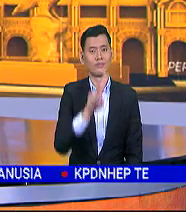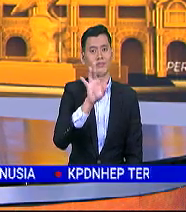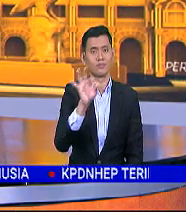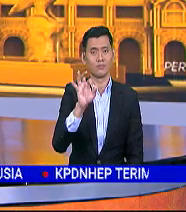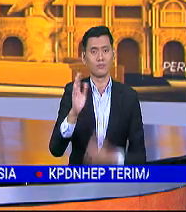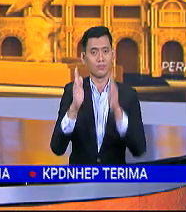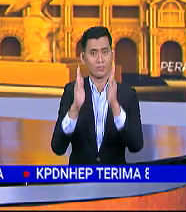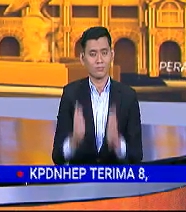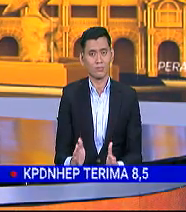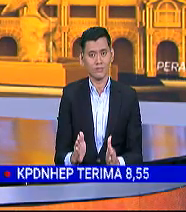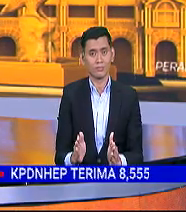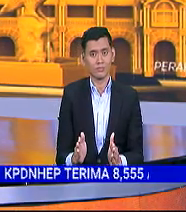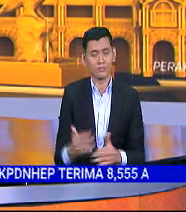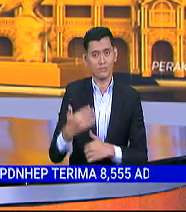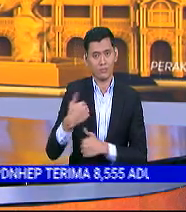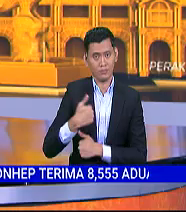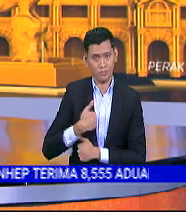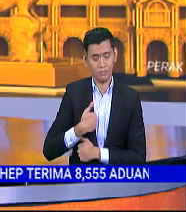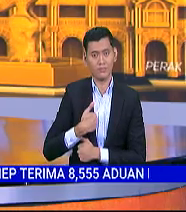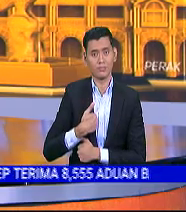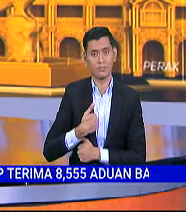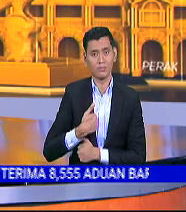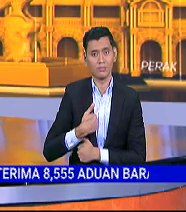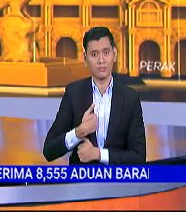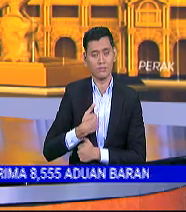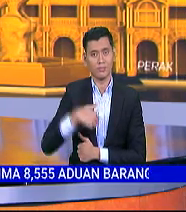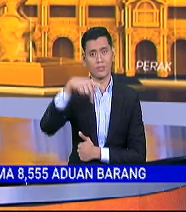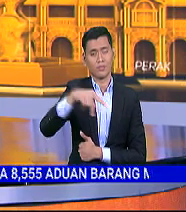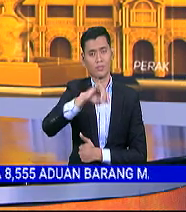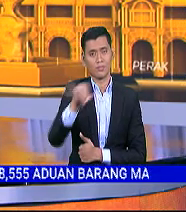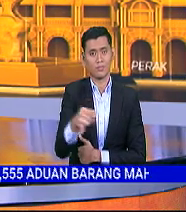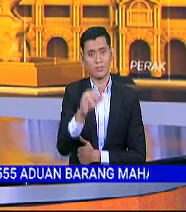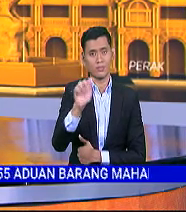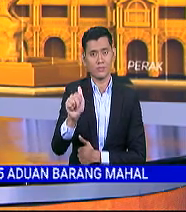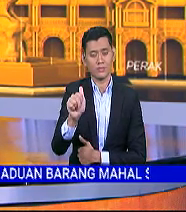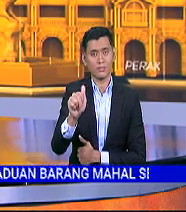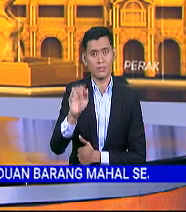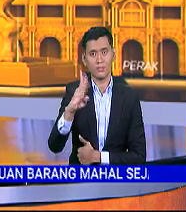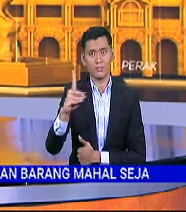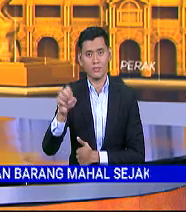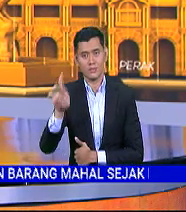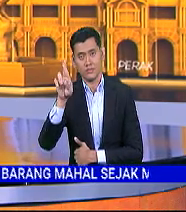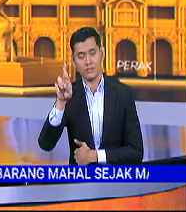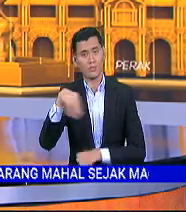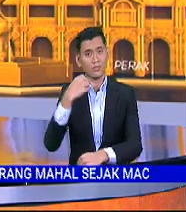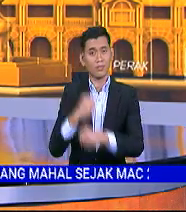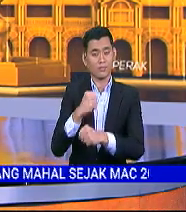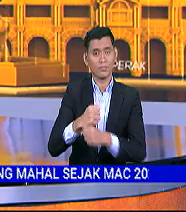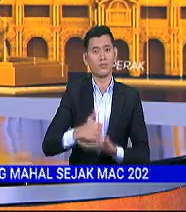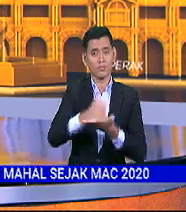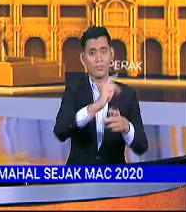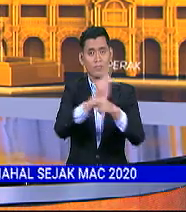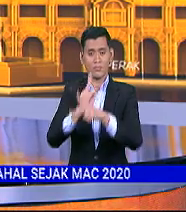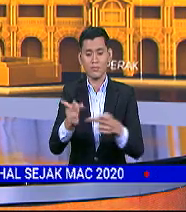...29 anggota pasukan Batalion 3 Pasukan Gerakan Am PGA Senoi Prak Kembido ditugaskan untuk membantu